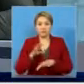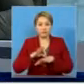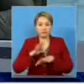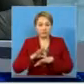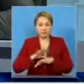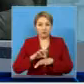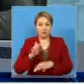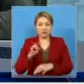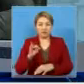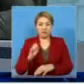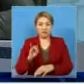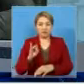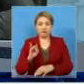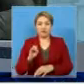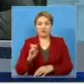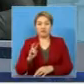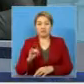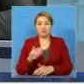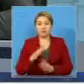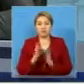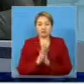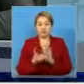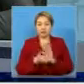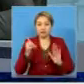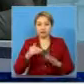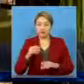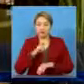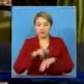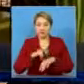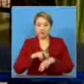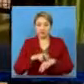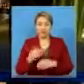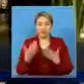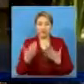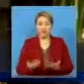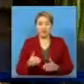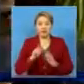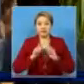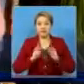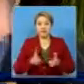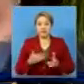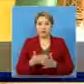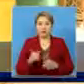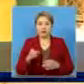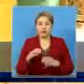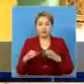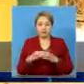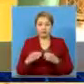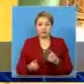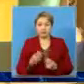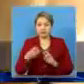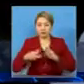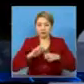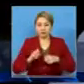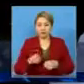ОРВИ, гриппа, пожалуйста, вызывайте участкового врача. Кроме того, согласно данным мониторинговых групп, за выявленные